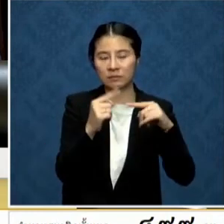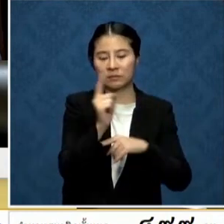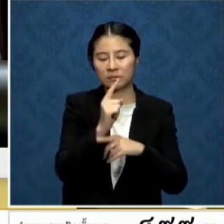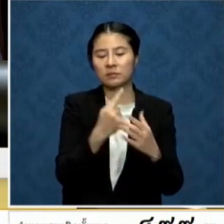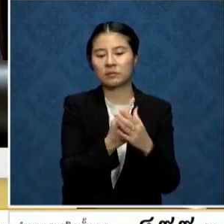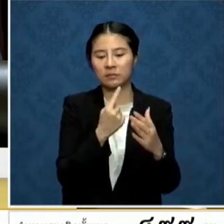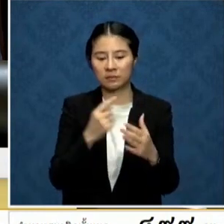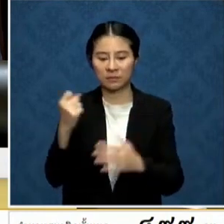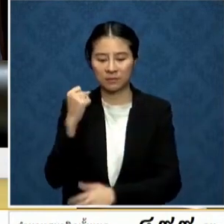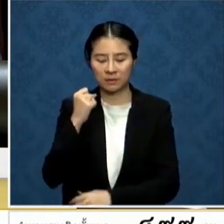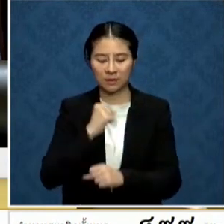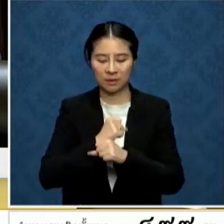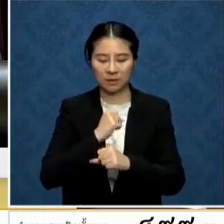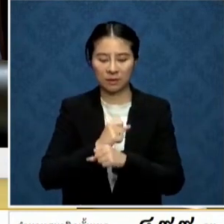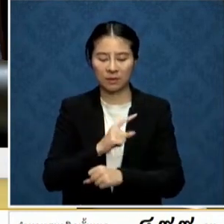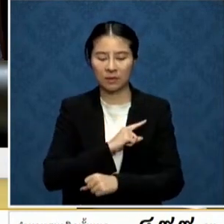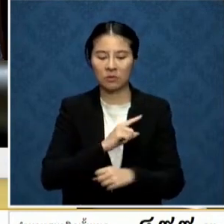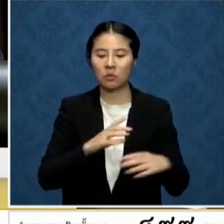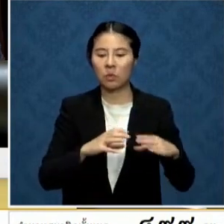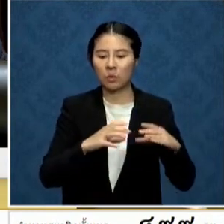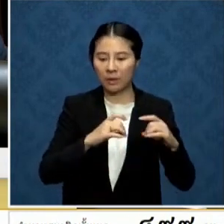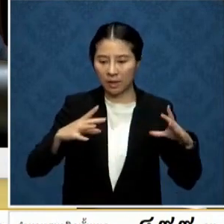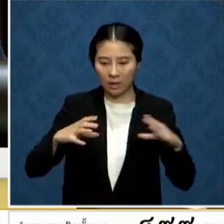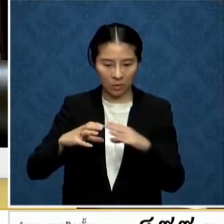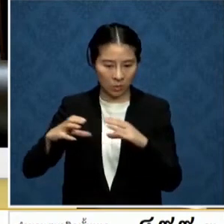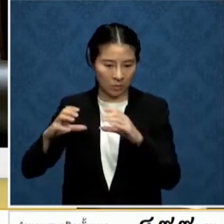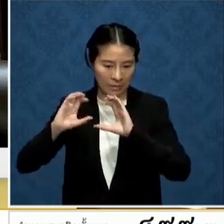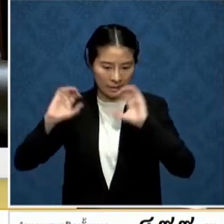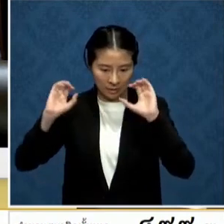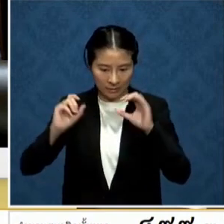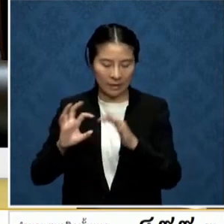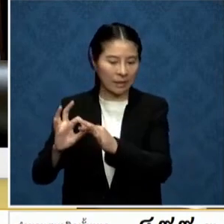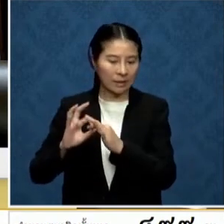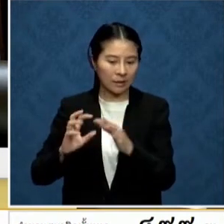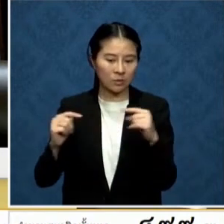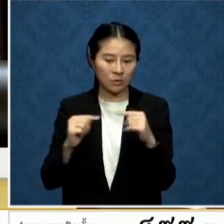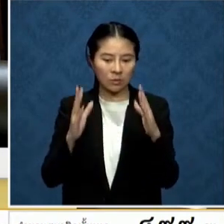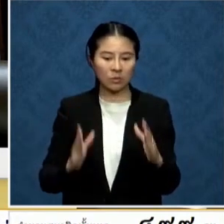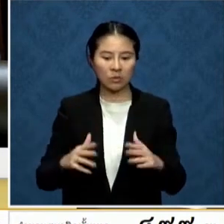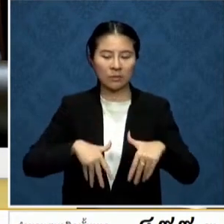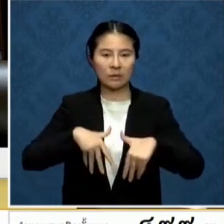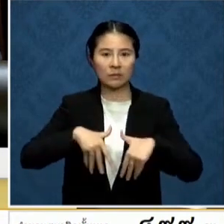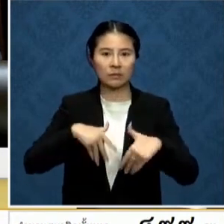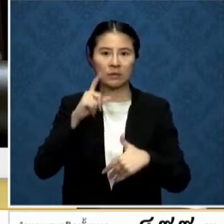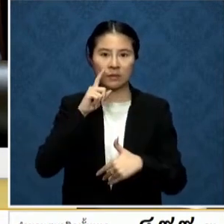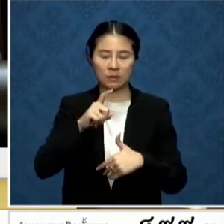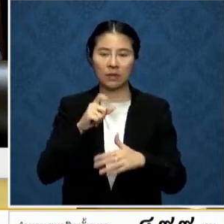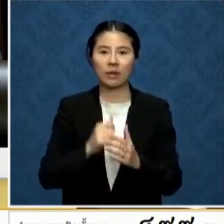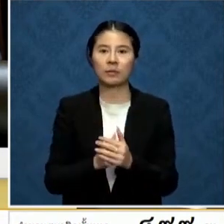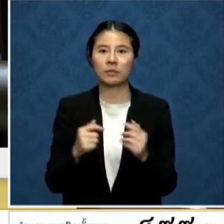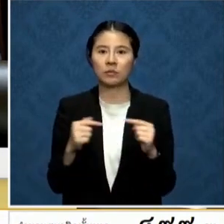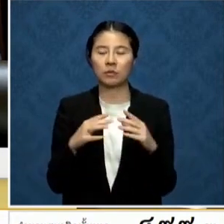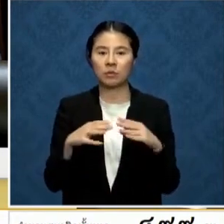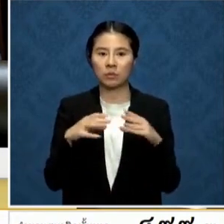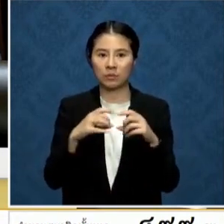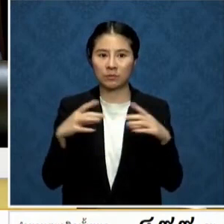ผู้มีอำนาจสูงสุดในฝ่ายบริหารประเทศจะต้องยึดโยงกับประชาชนและมาอัปเดตมาถามคำถามมาตอบคำถามของผู้นำฝ่าย